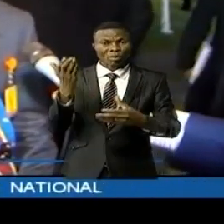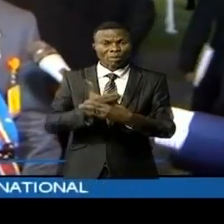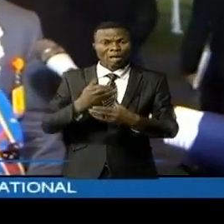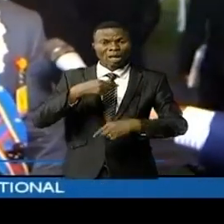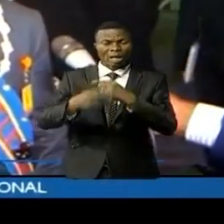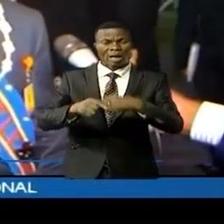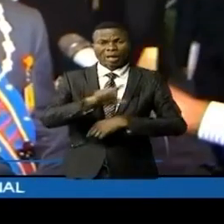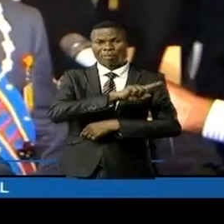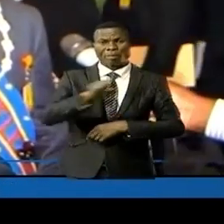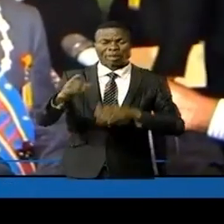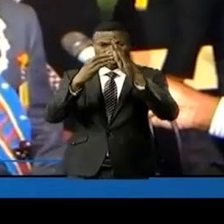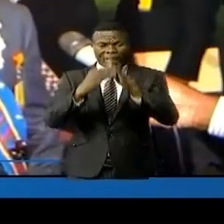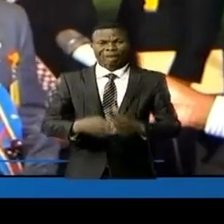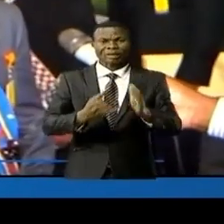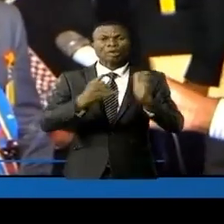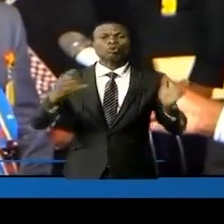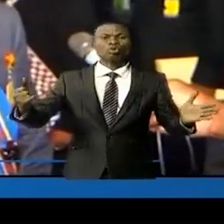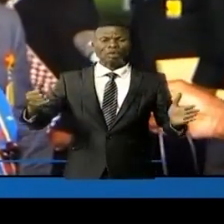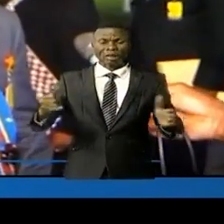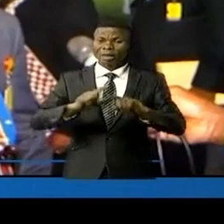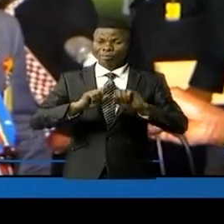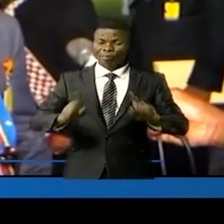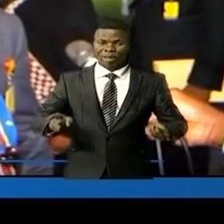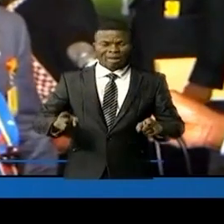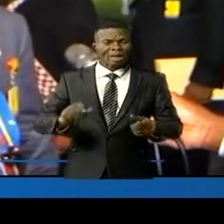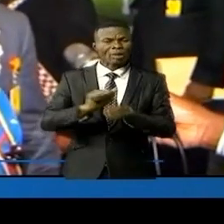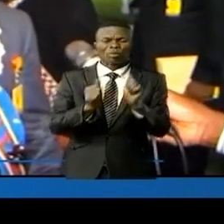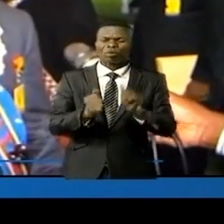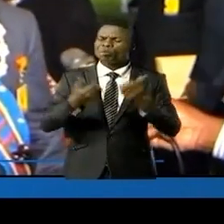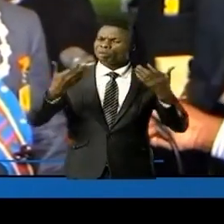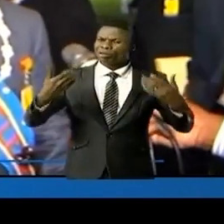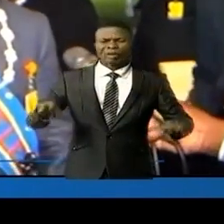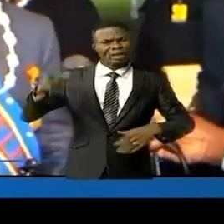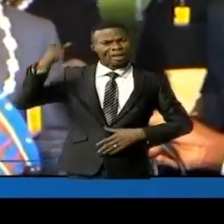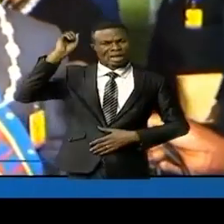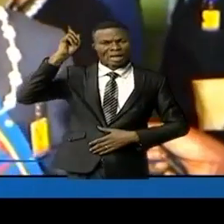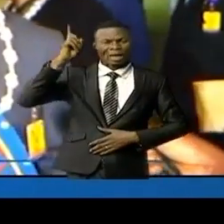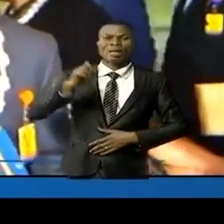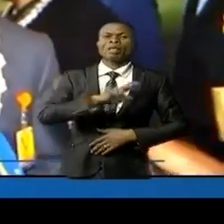depuis 1960, mais c'était déjà fini. Parce qu'en